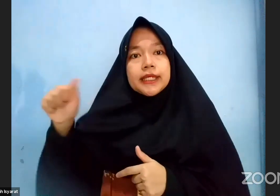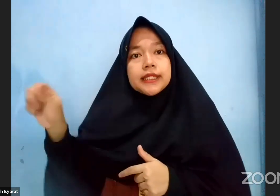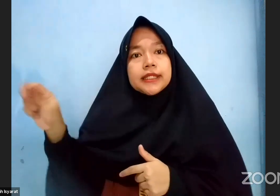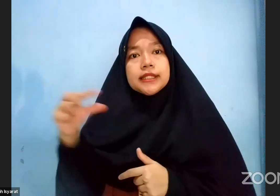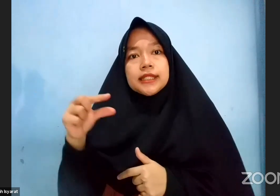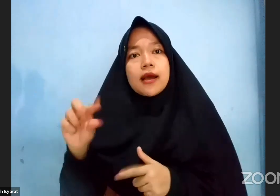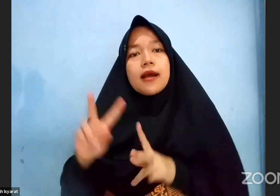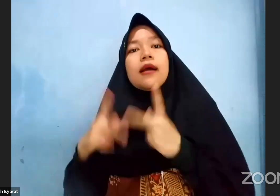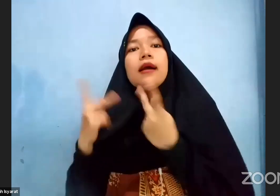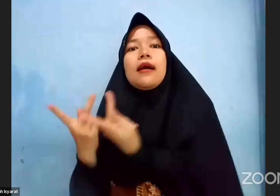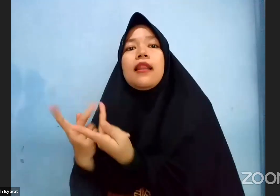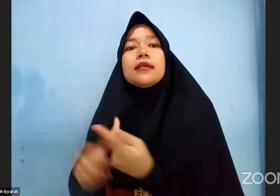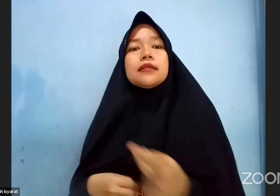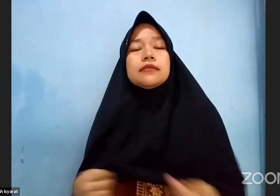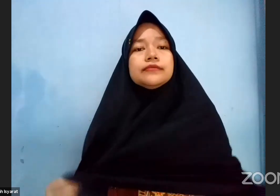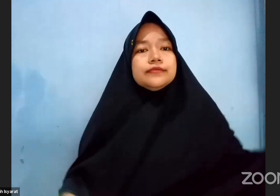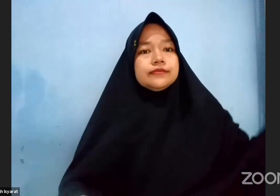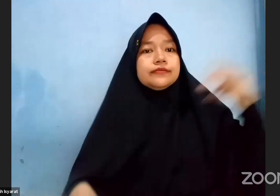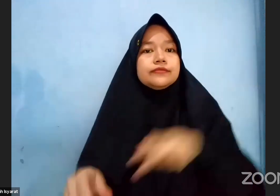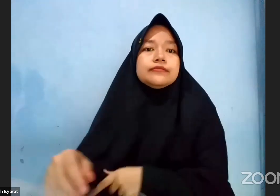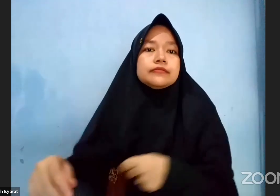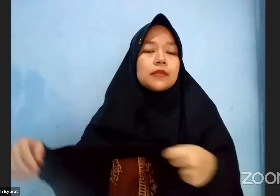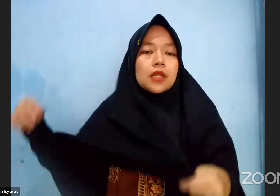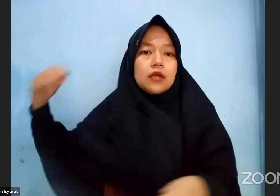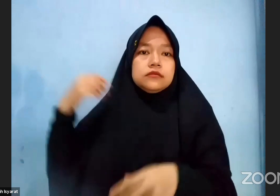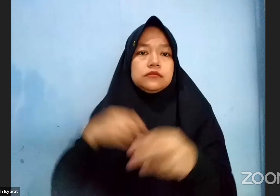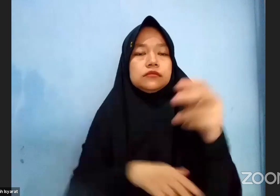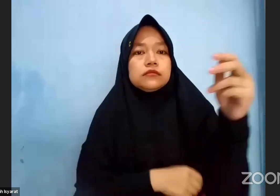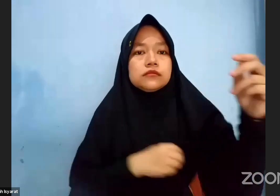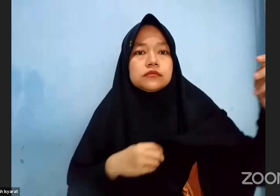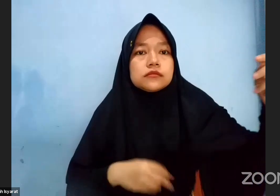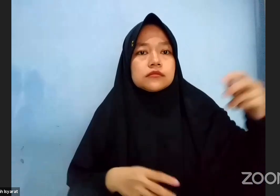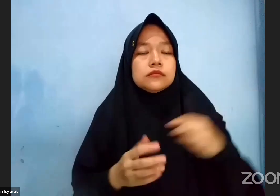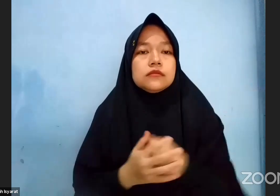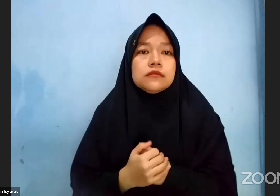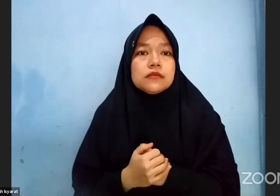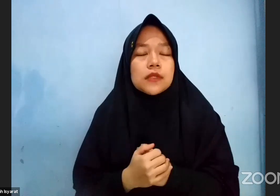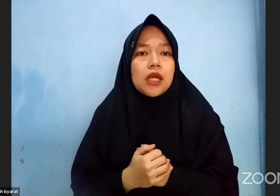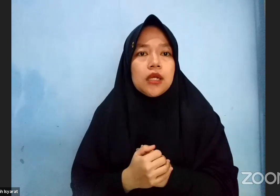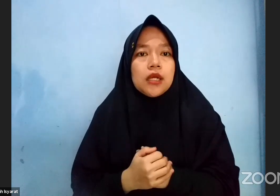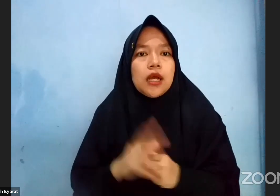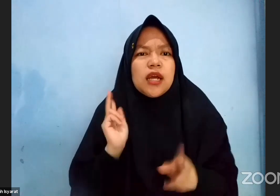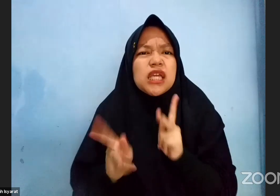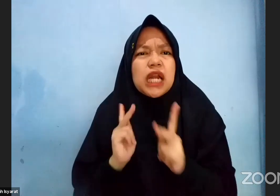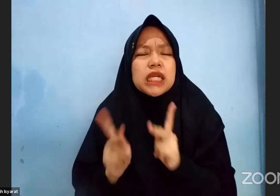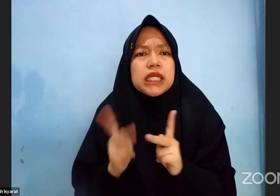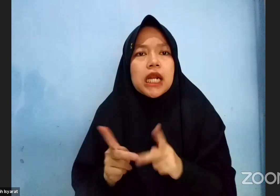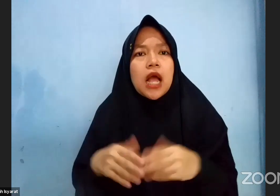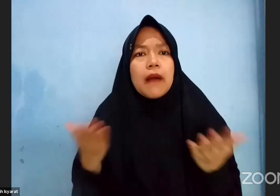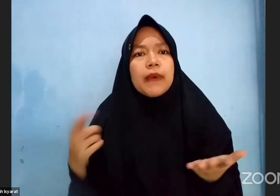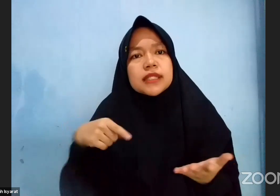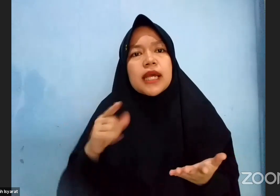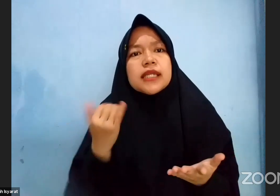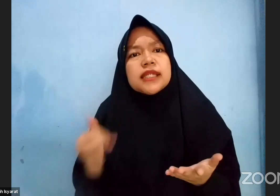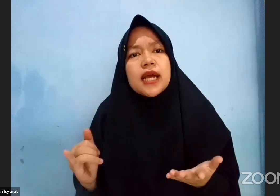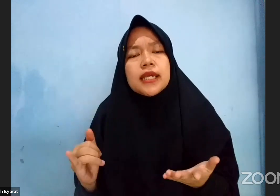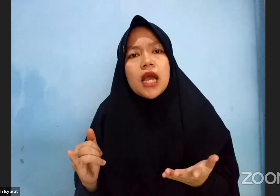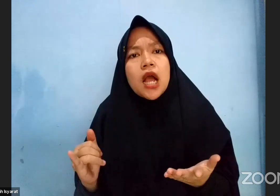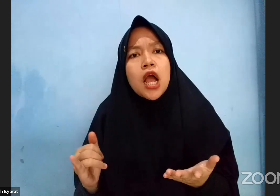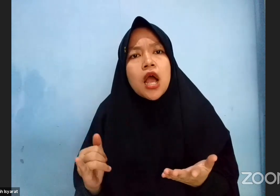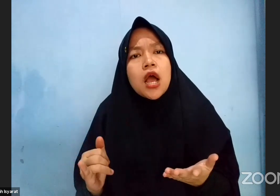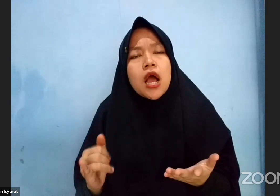ingin membuat audio pembelajaran yang baik seperti di radio edukasi mungkin ini mau berlatih membuat